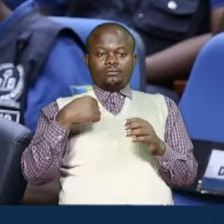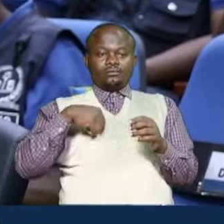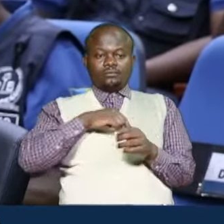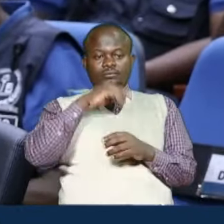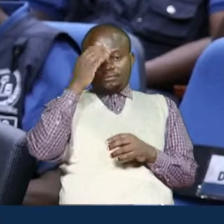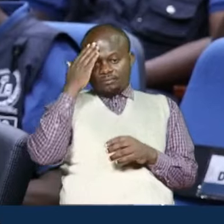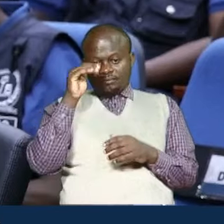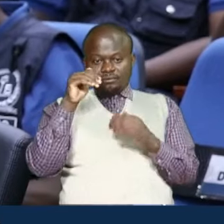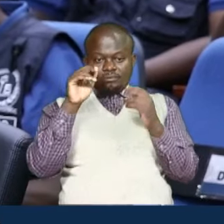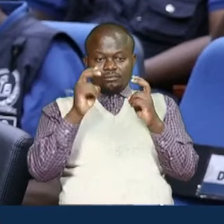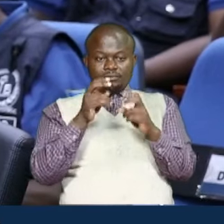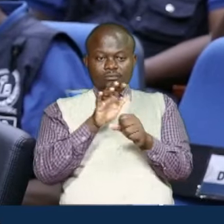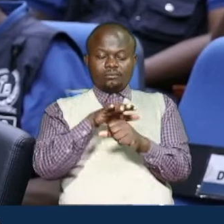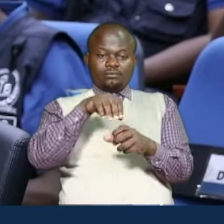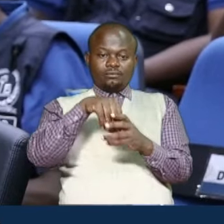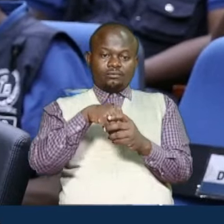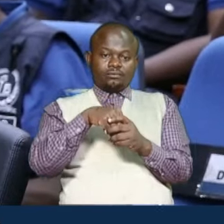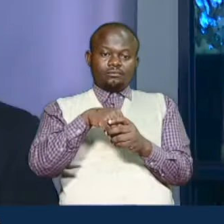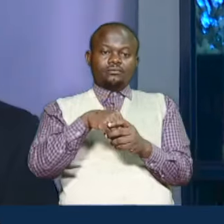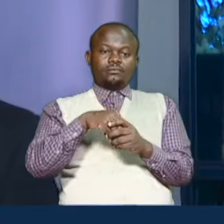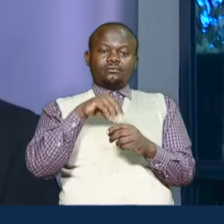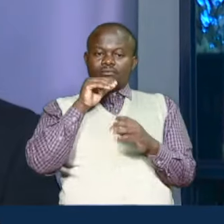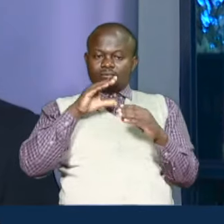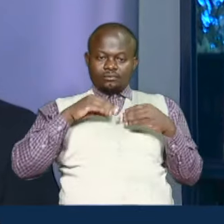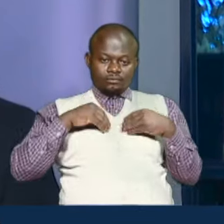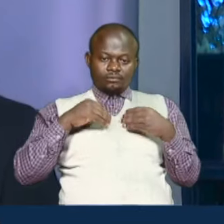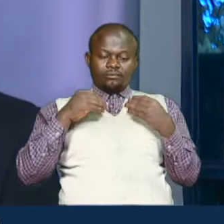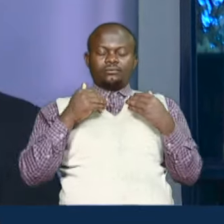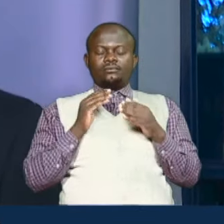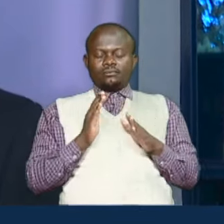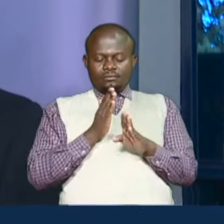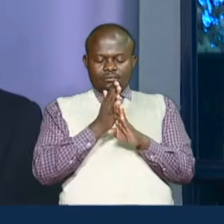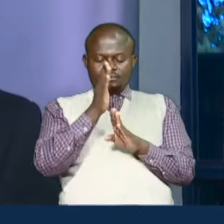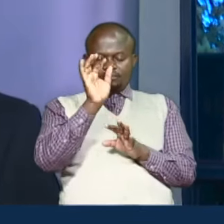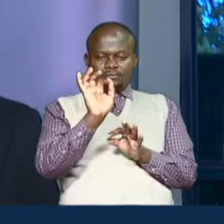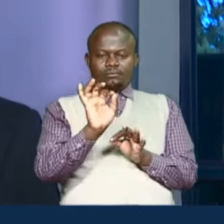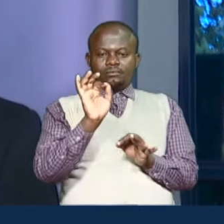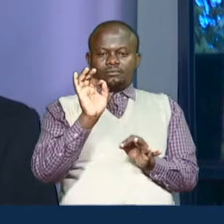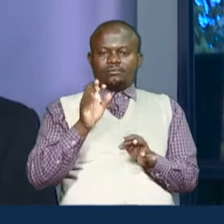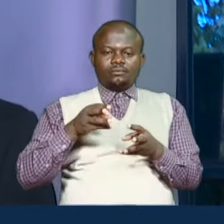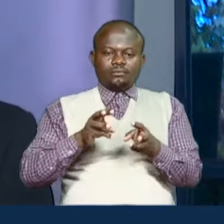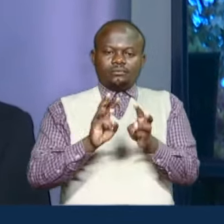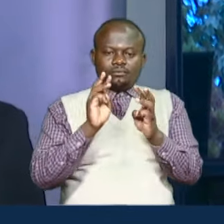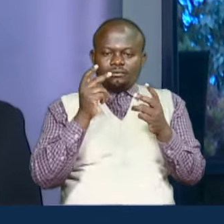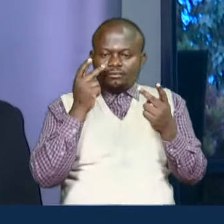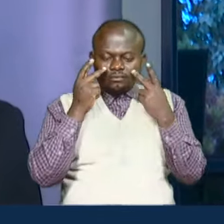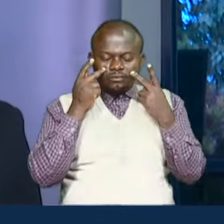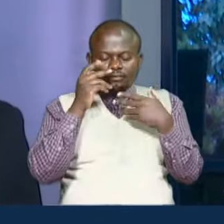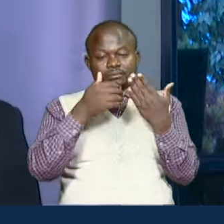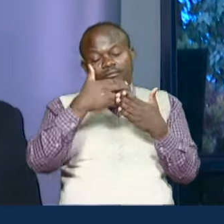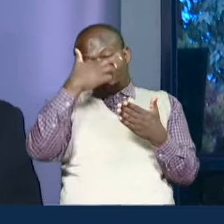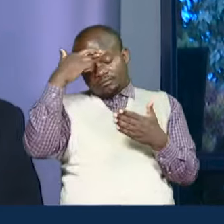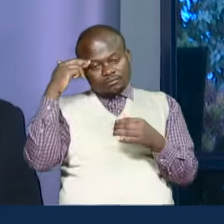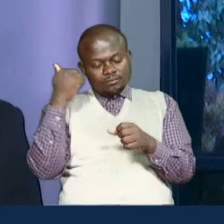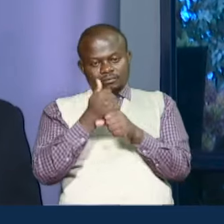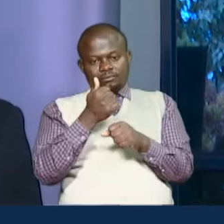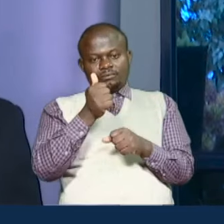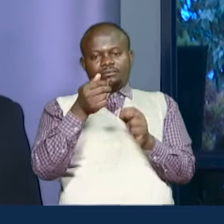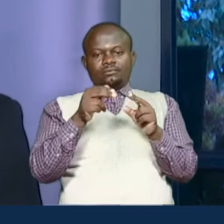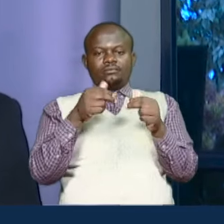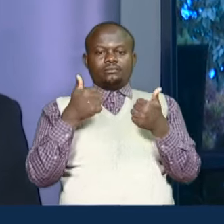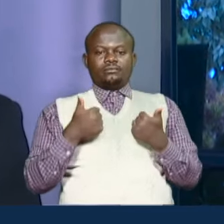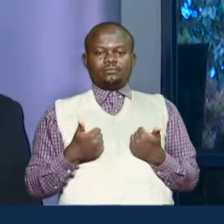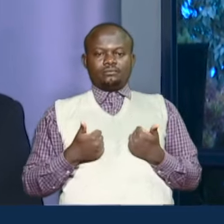bafite kwanga umugayo, integrity, ku buryo usanga ariyo mpamvu n'akazi kagenda